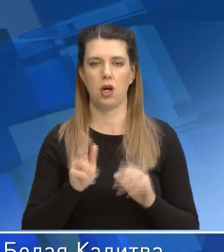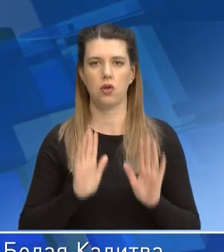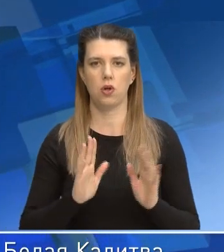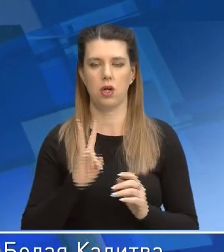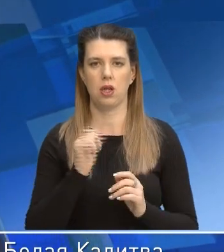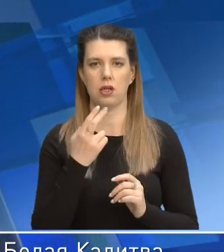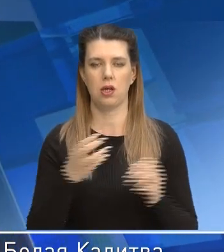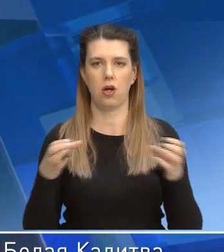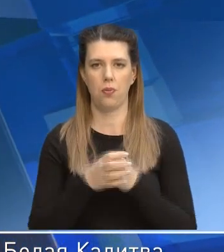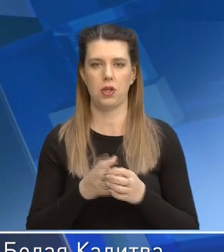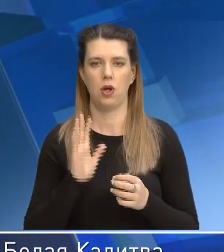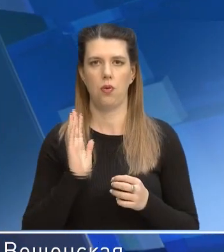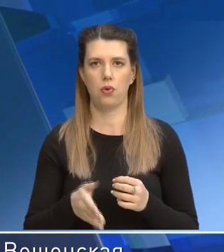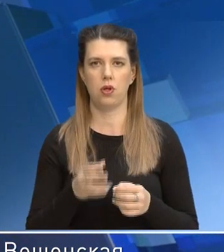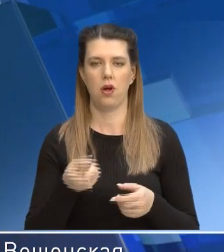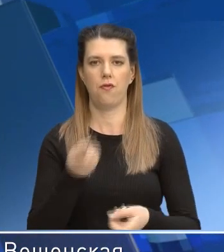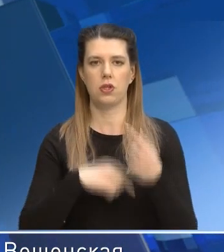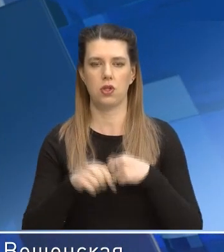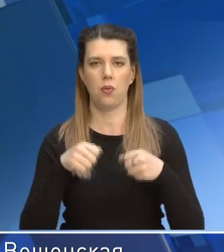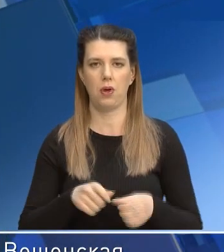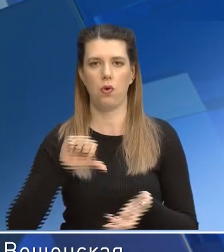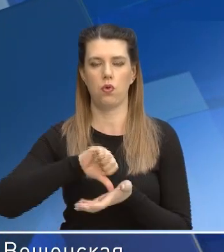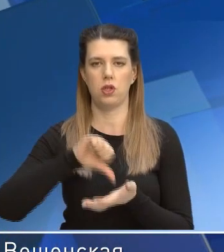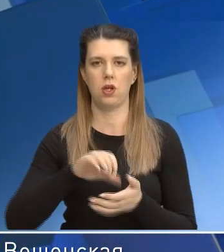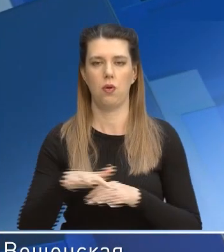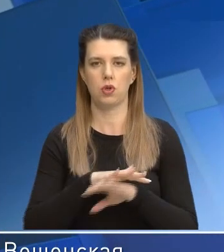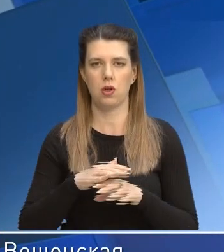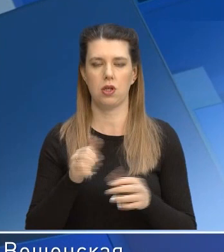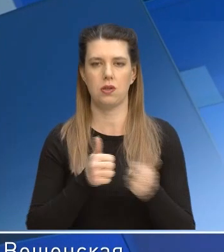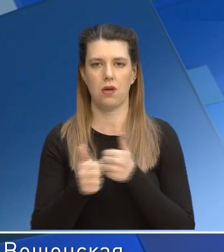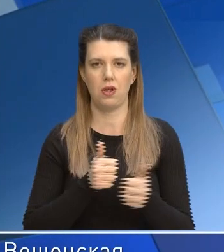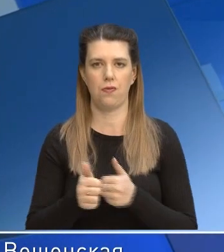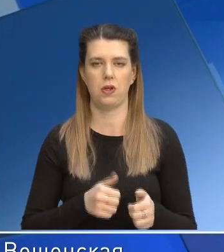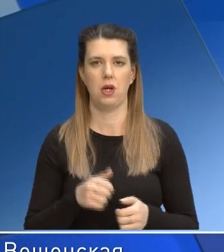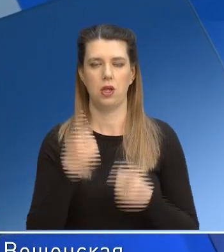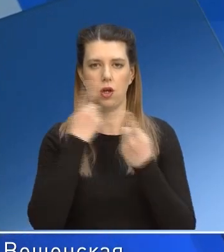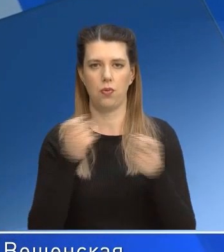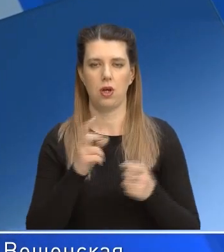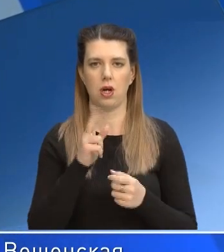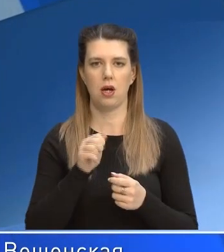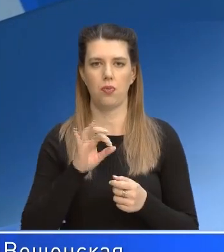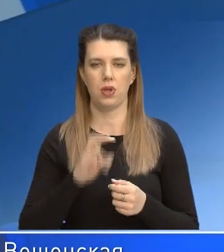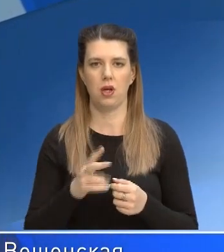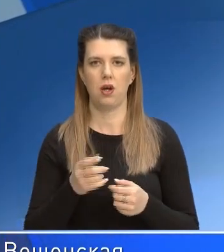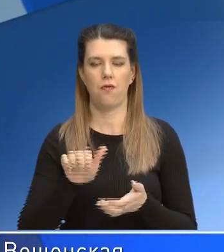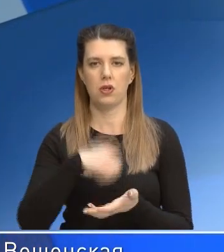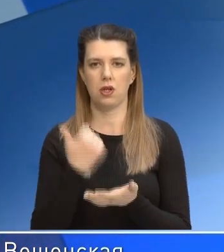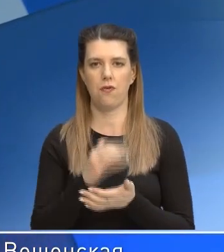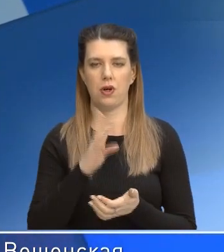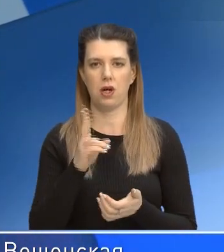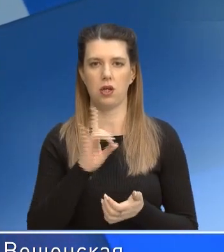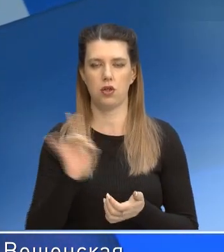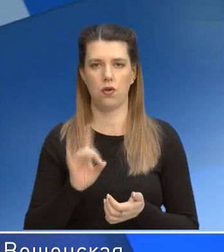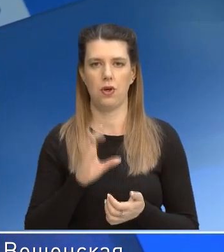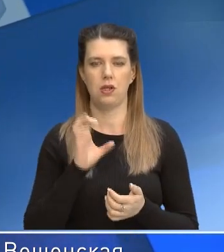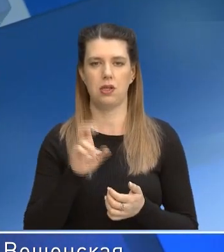только национальной команде будет возвращено право участия в международных соревнованиях. Напомню, Валерий Карпин возглавлял ФК